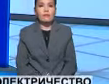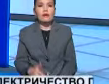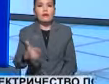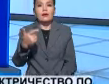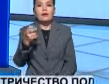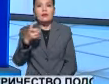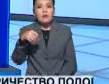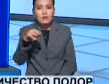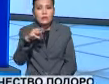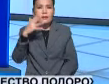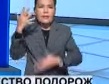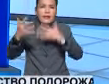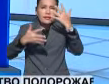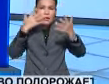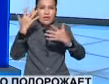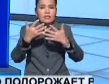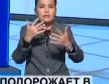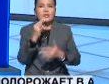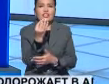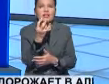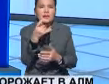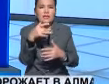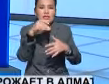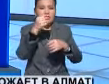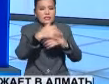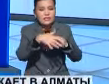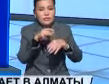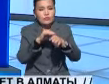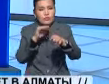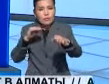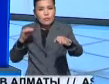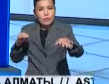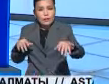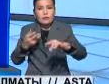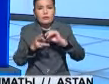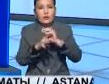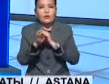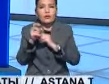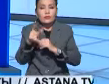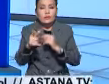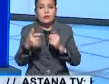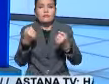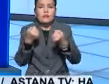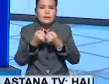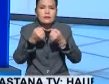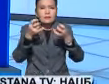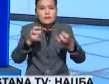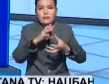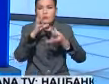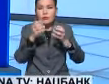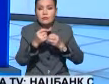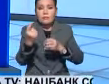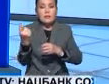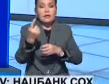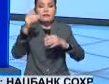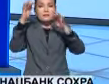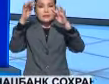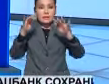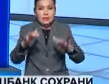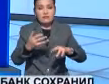Гололед и метель. Очереди на шиномонтажных станциях. Травмированные горожане и опрокинутые авто. Таковы последствия первого снега на севере